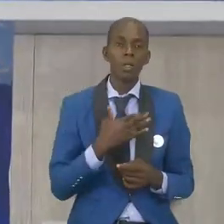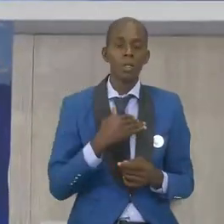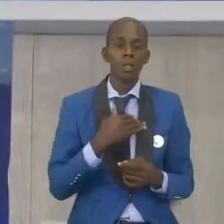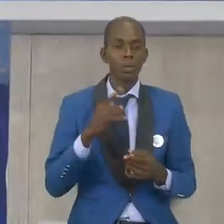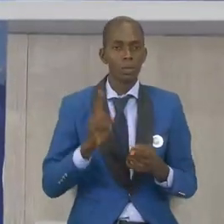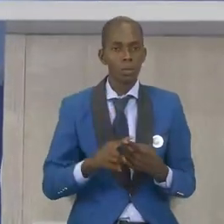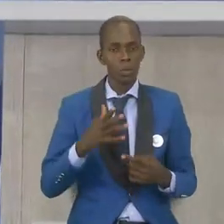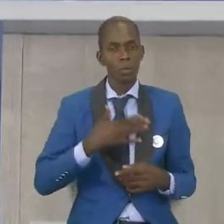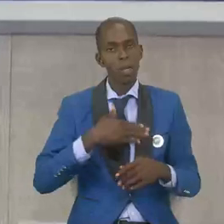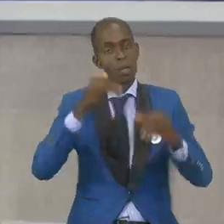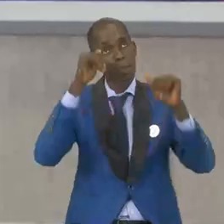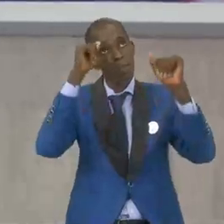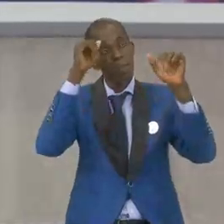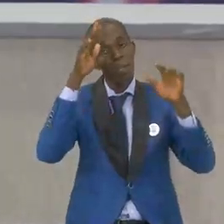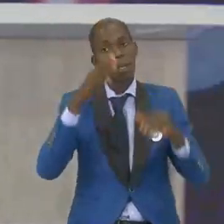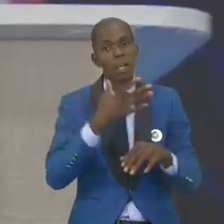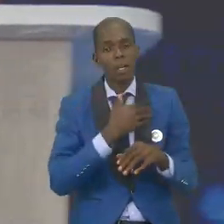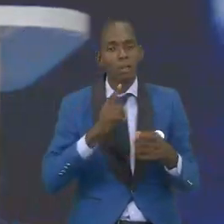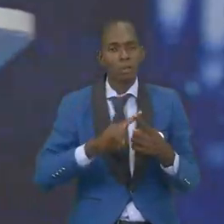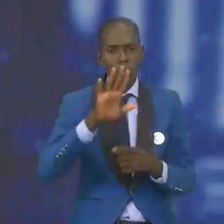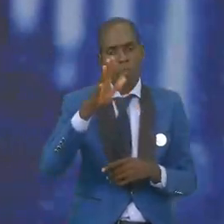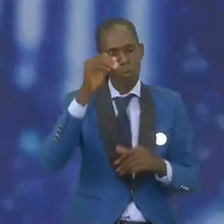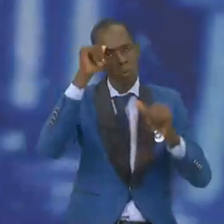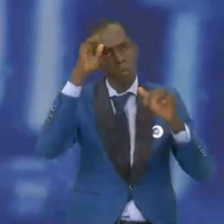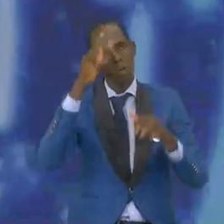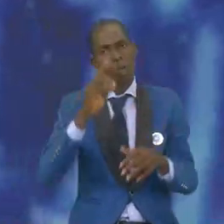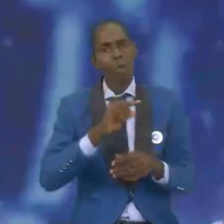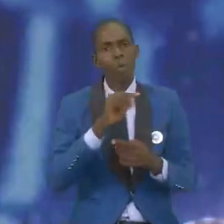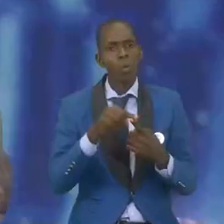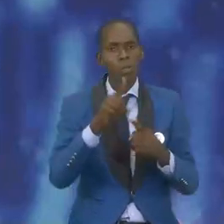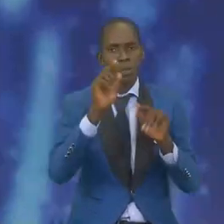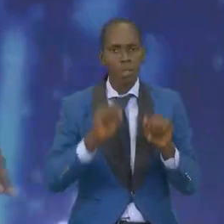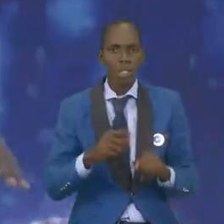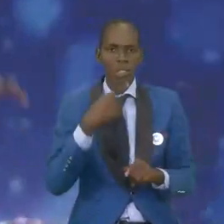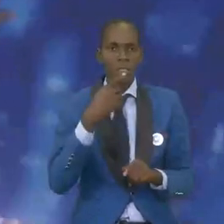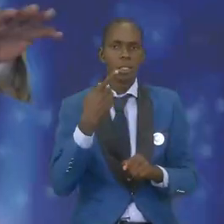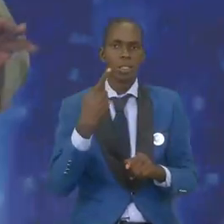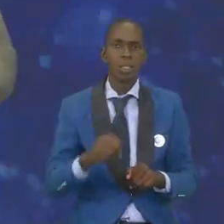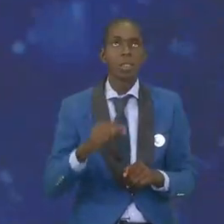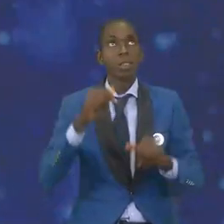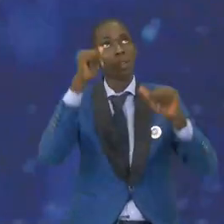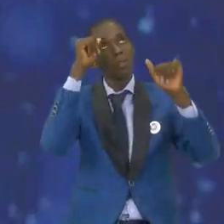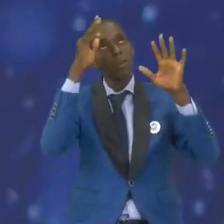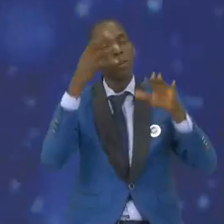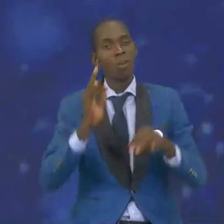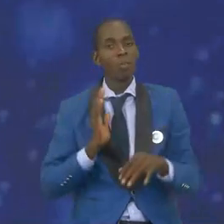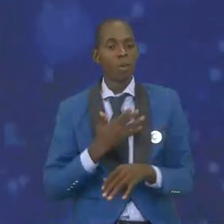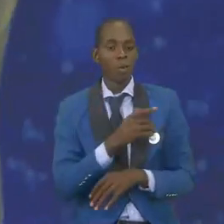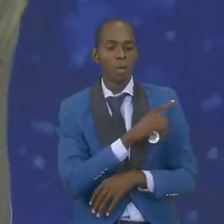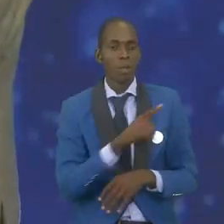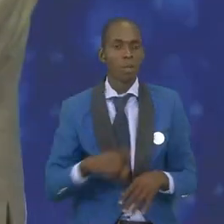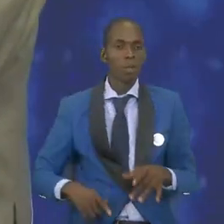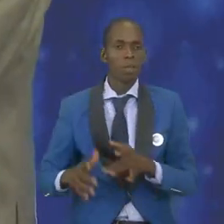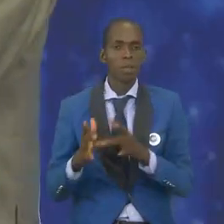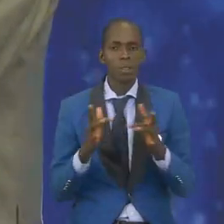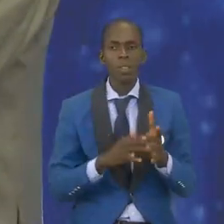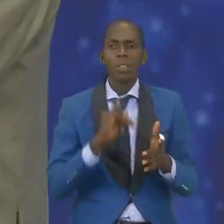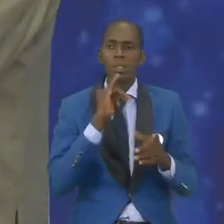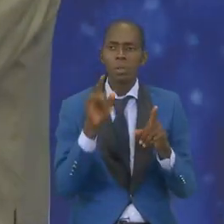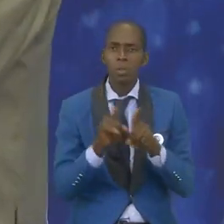va leur dire, je vais vers mon Dieu et votre Dieu, et vers mon Père, votre Père. Quand tu peux dire,